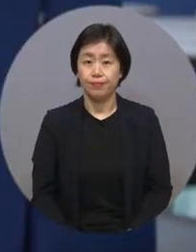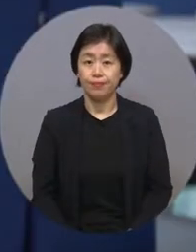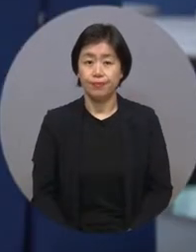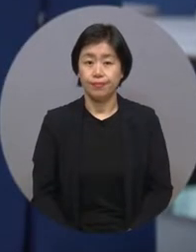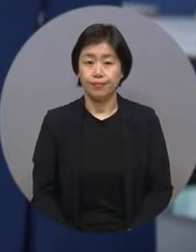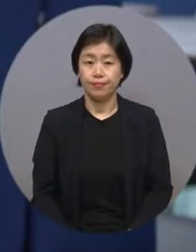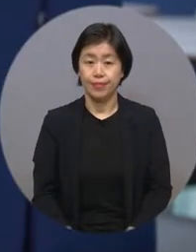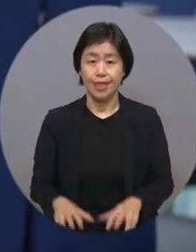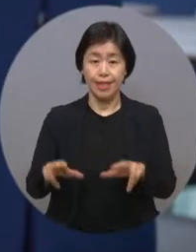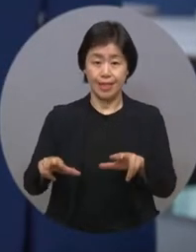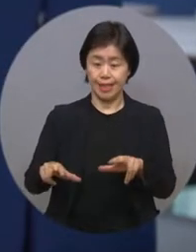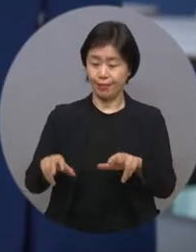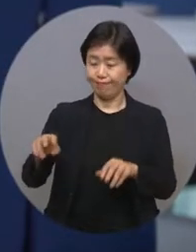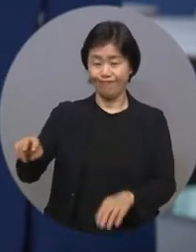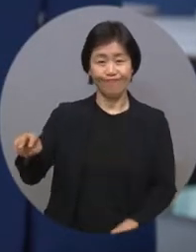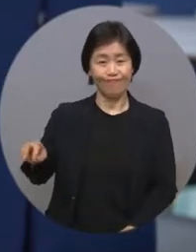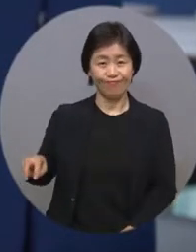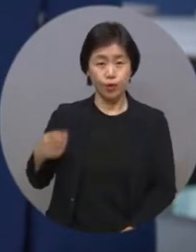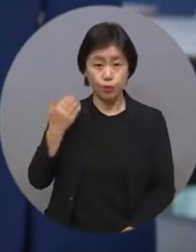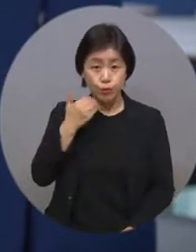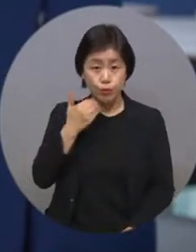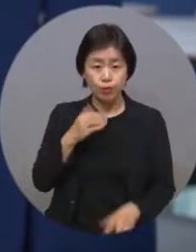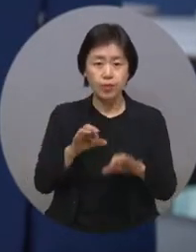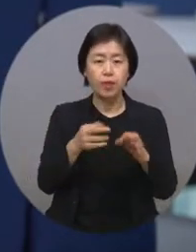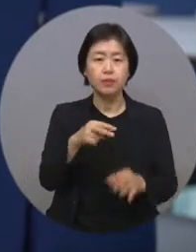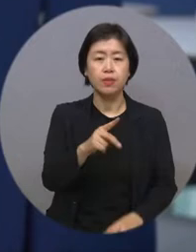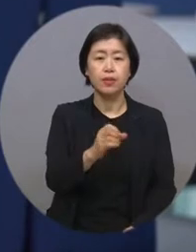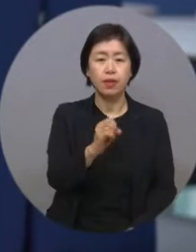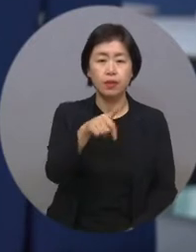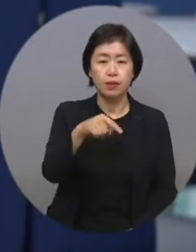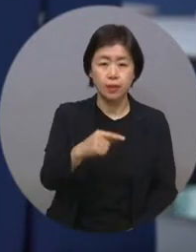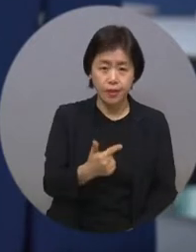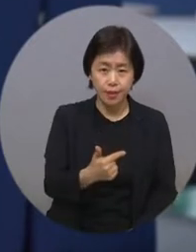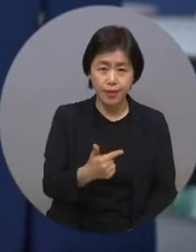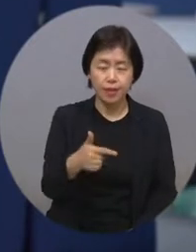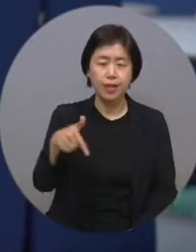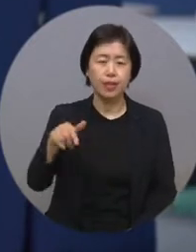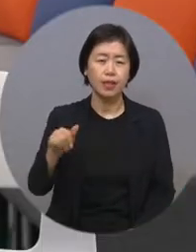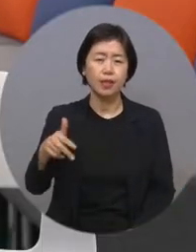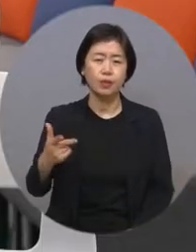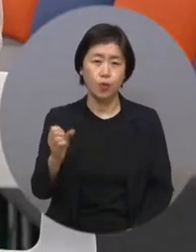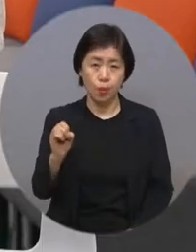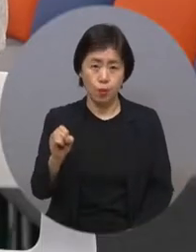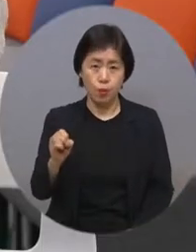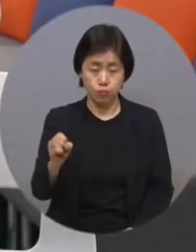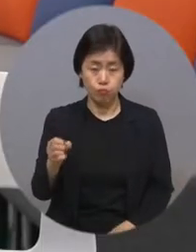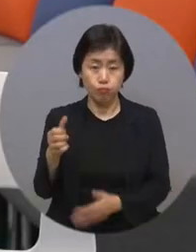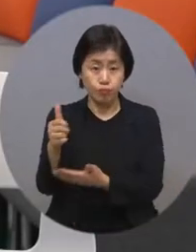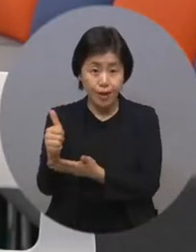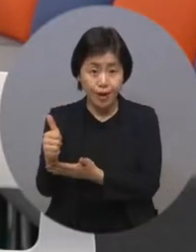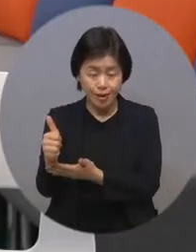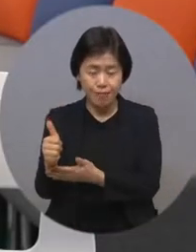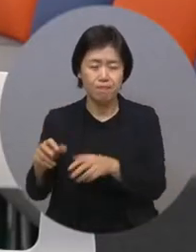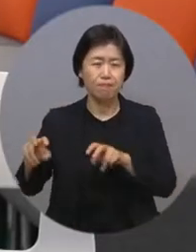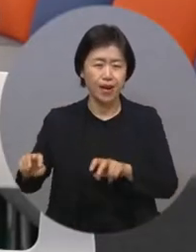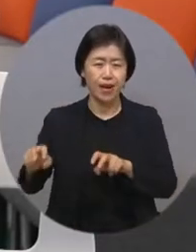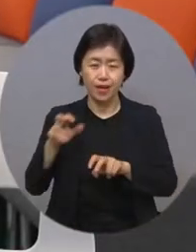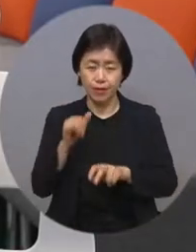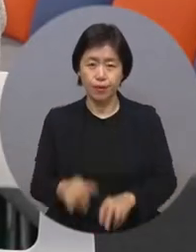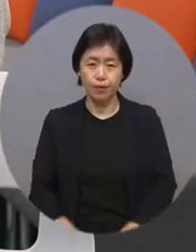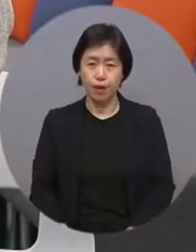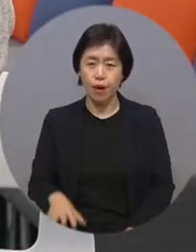네, 지금 제 옆에는 김상근 기종장님을 모셨는데요. 먼저 이렇게 귀한 시간 내주셔서